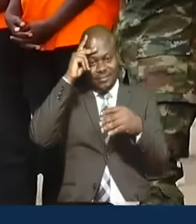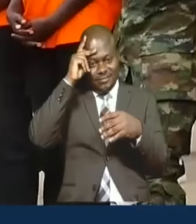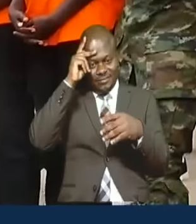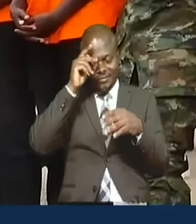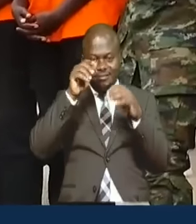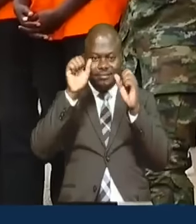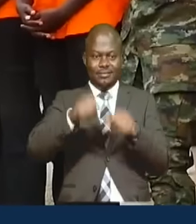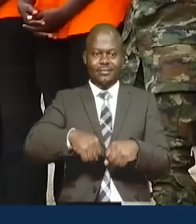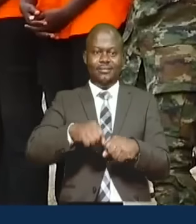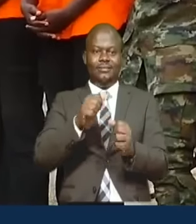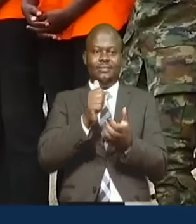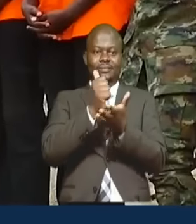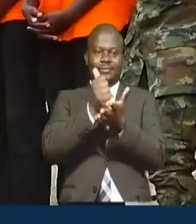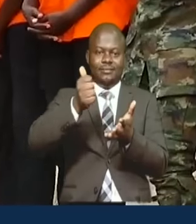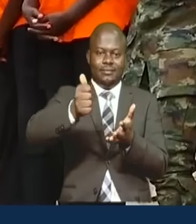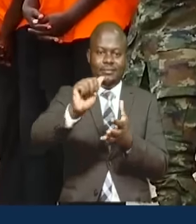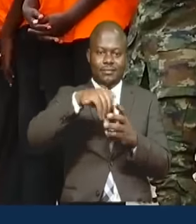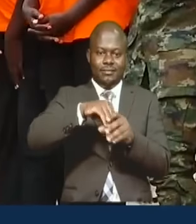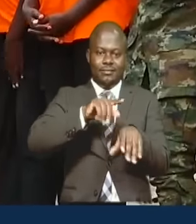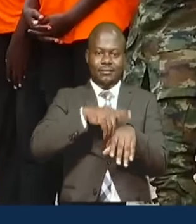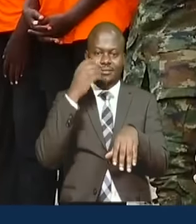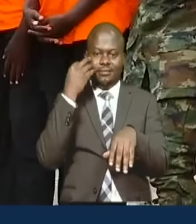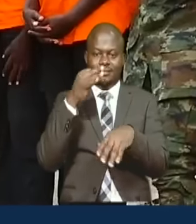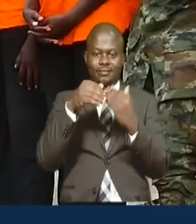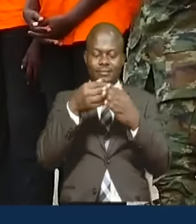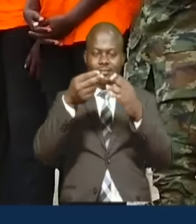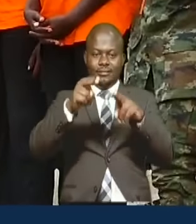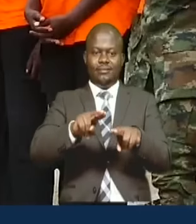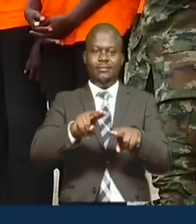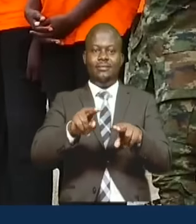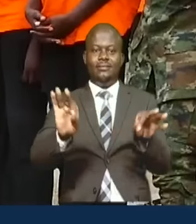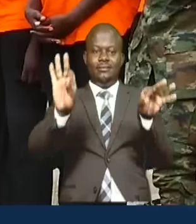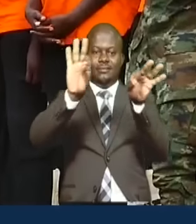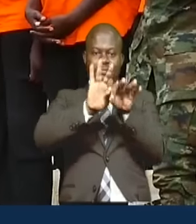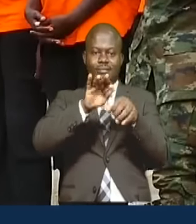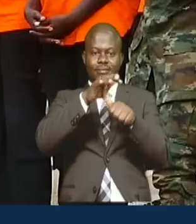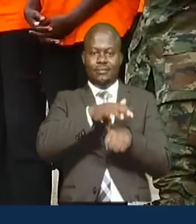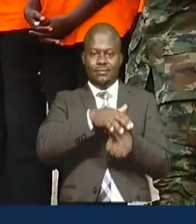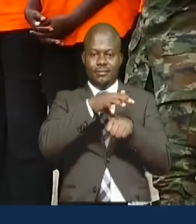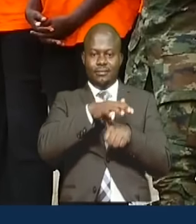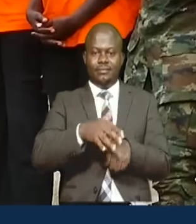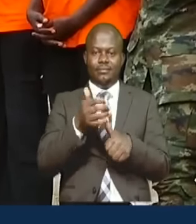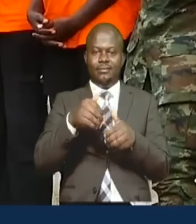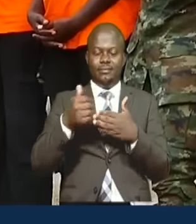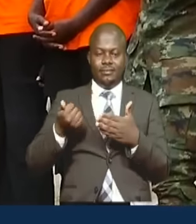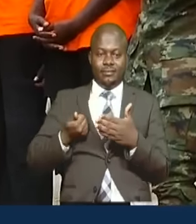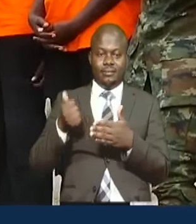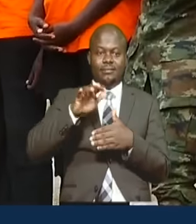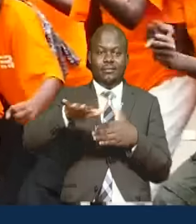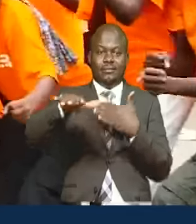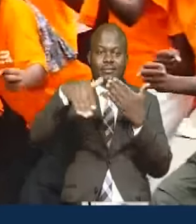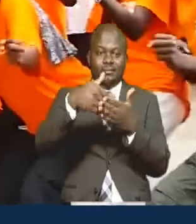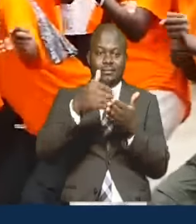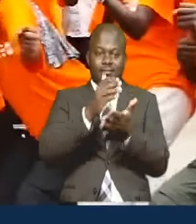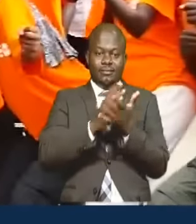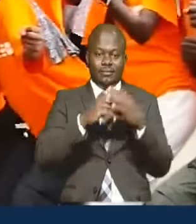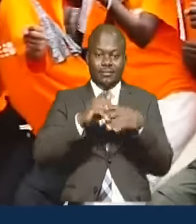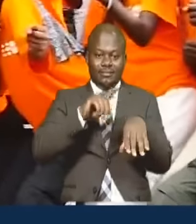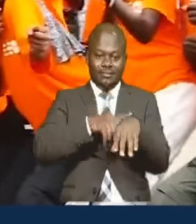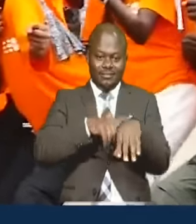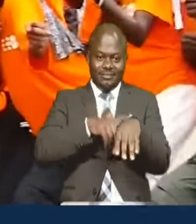babasha kwitabara mu gihe bibaye ngombwa baramutse bajya nko guhohoterwa abakobwa muri ako gace bijya bikunda kubabaho